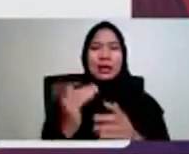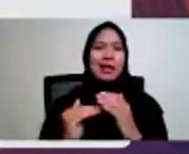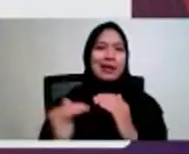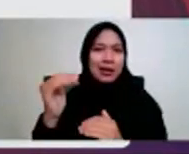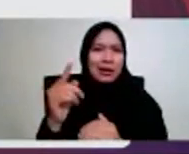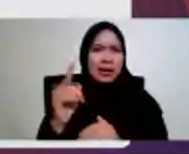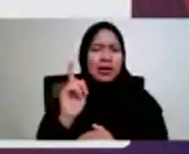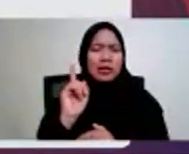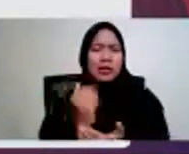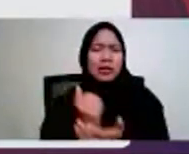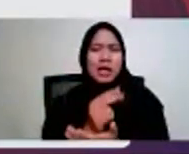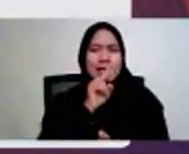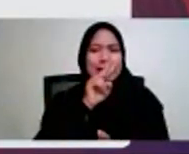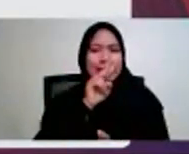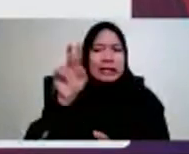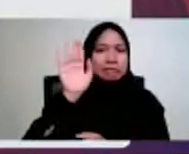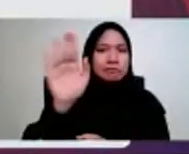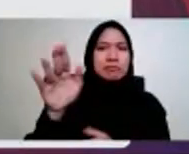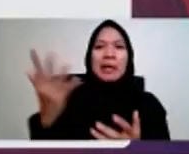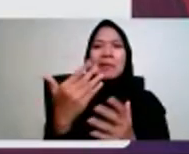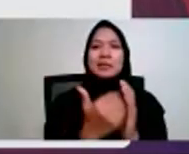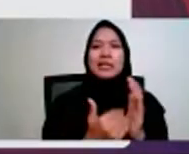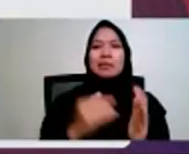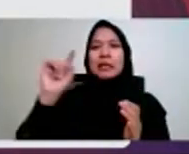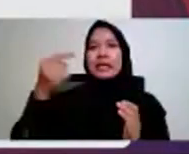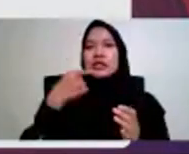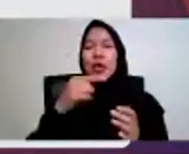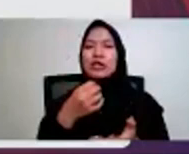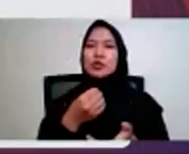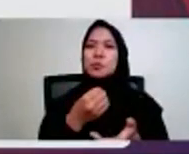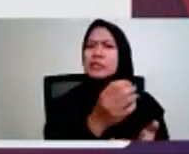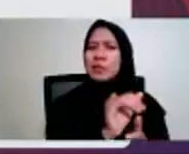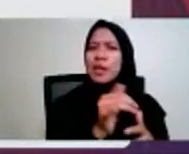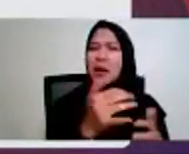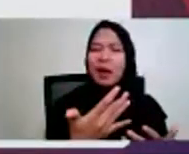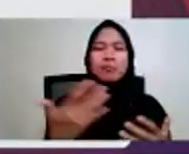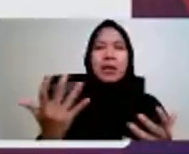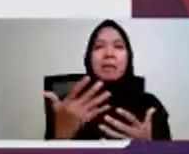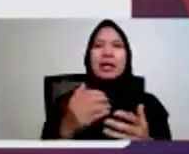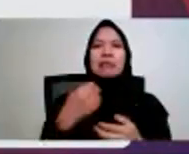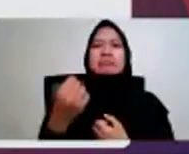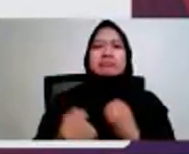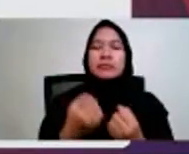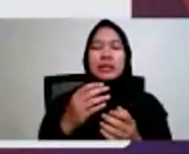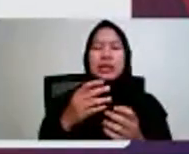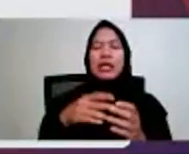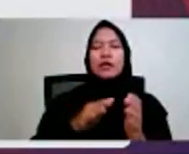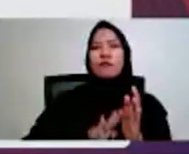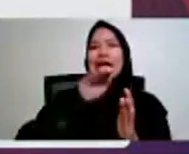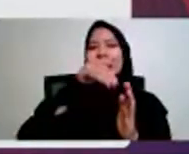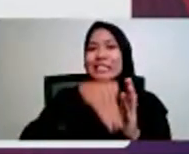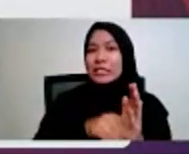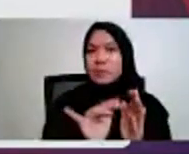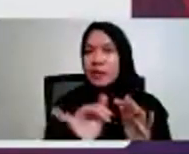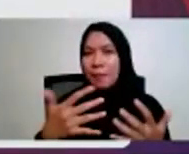bagaimana kebijakan-kebijakan pemerintah mensubsidi Bagaimana pergerakan inflasi pangan moga-moga gernas Hip